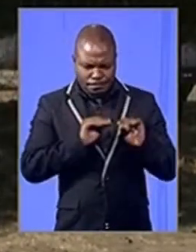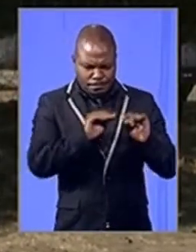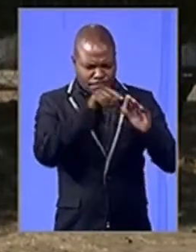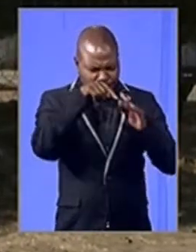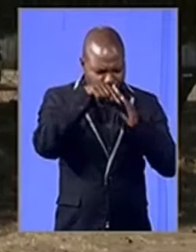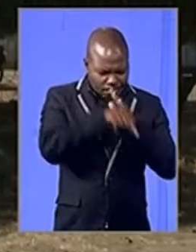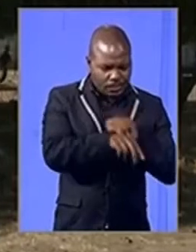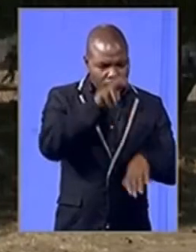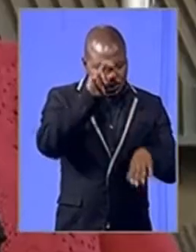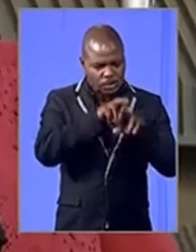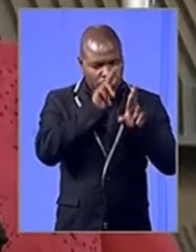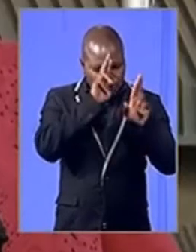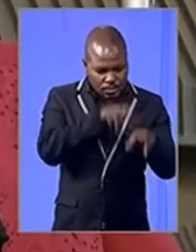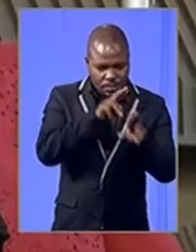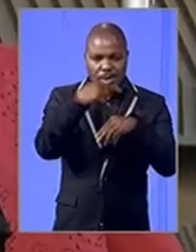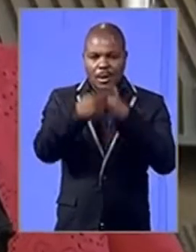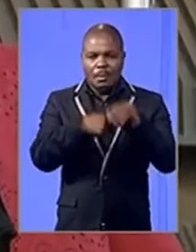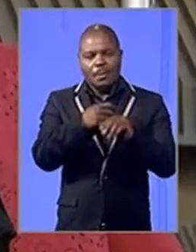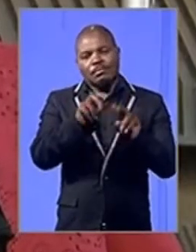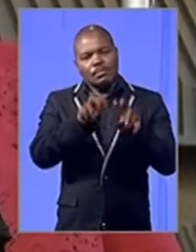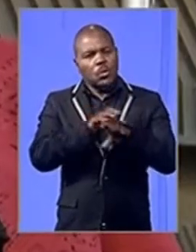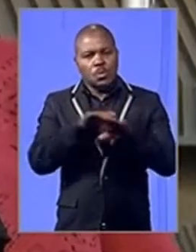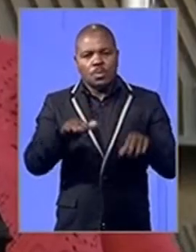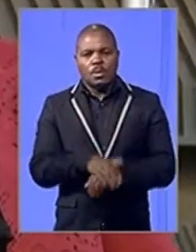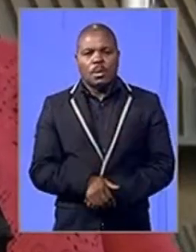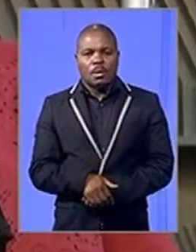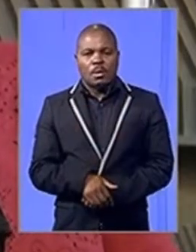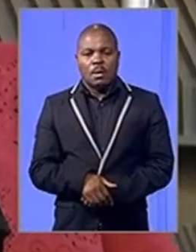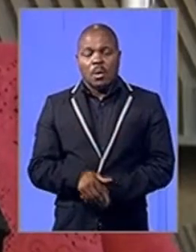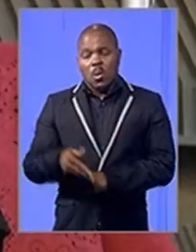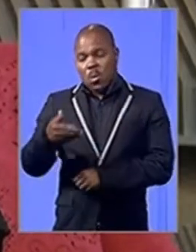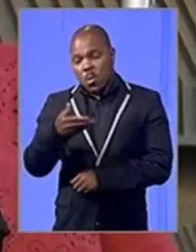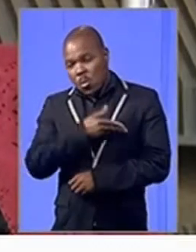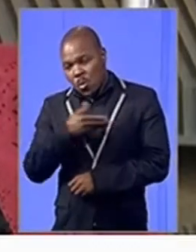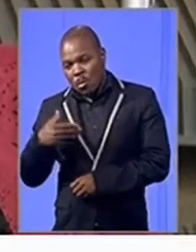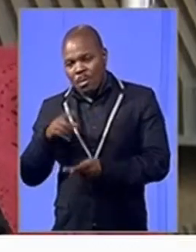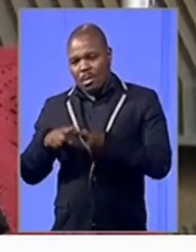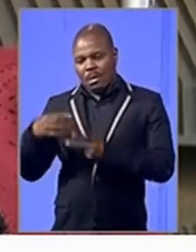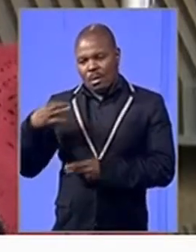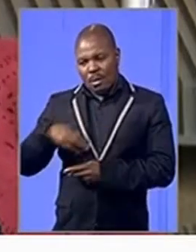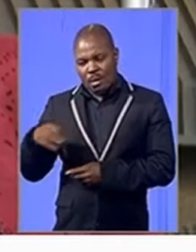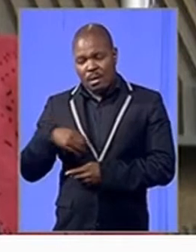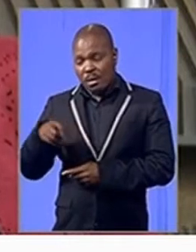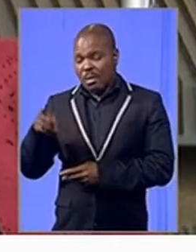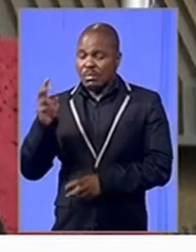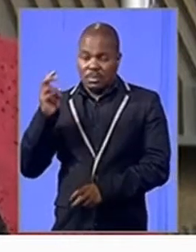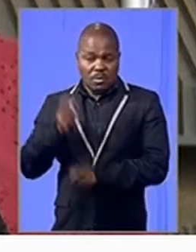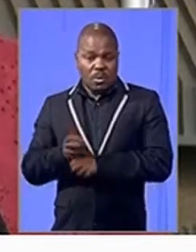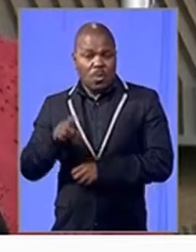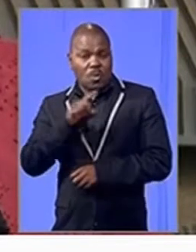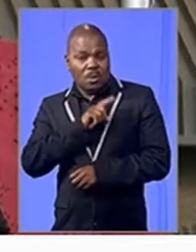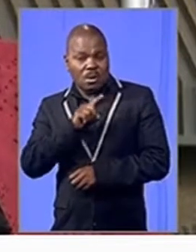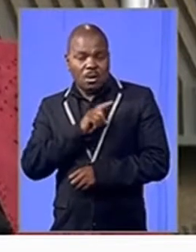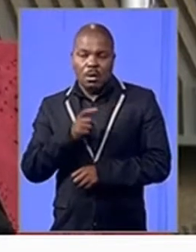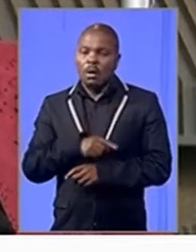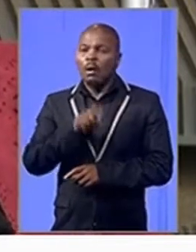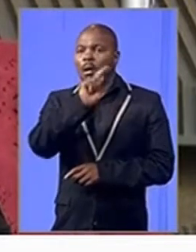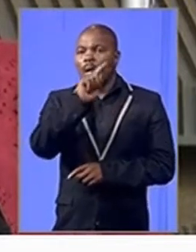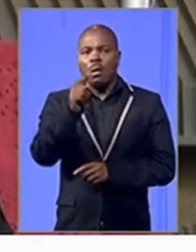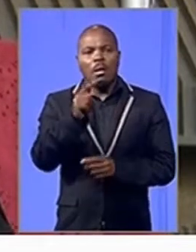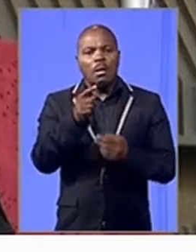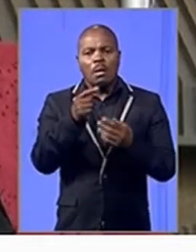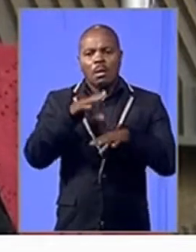go hlompha ya tsa motabo. Ho thata haholo for batho ba bomme le bana ba banana hobane ba iphumana ba tlhekefetswa ke